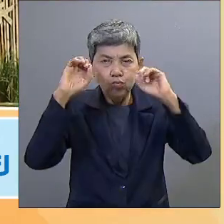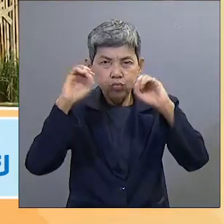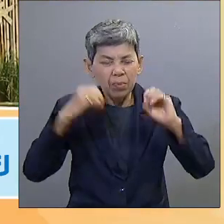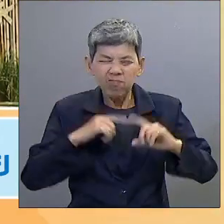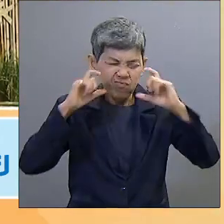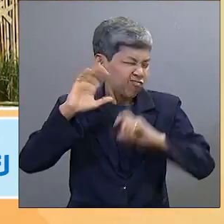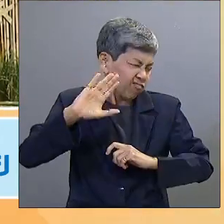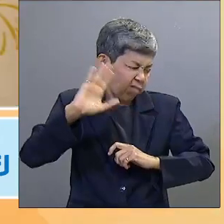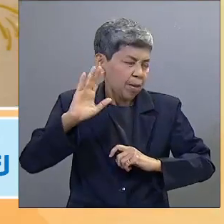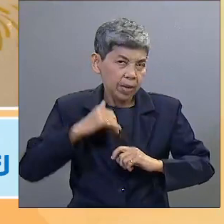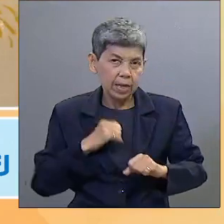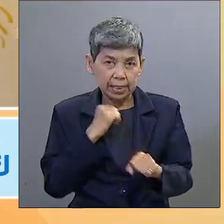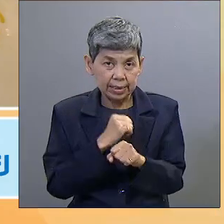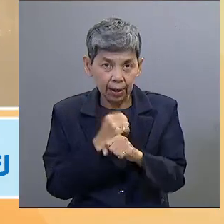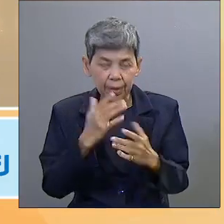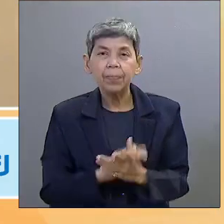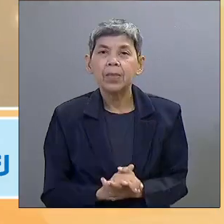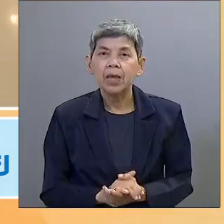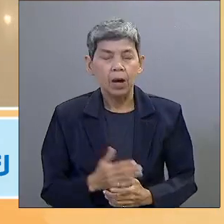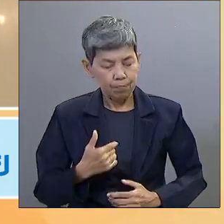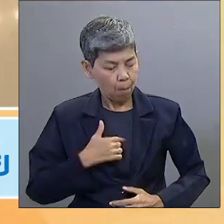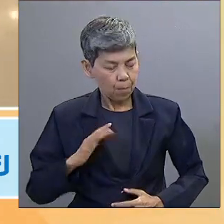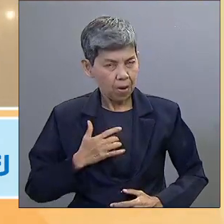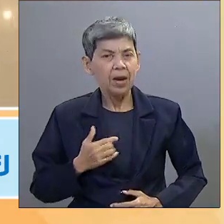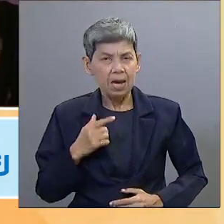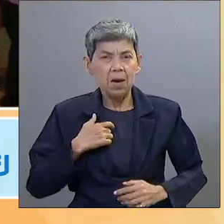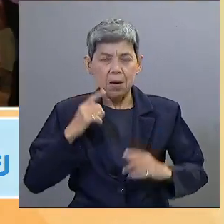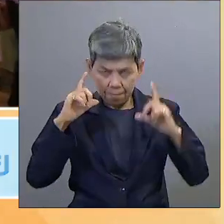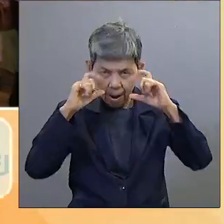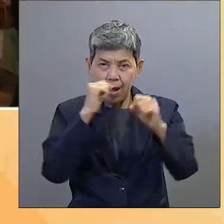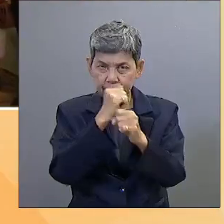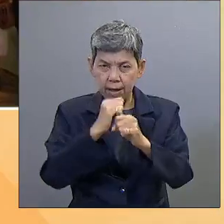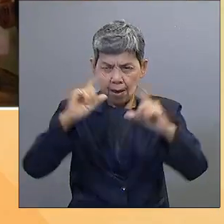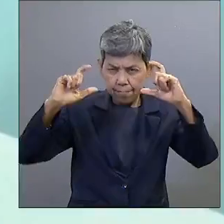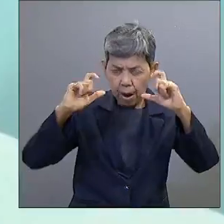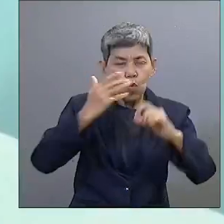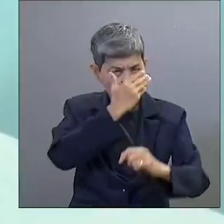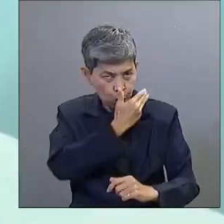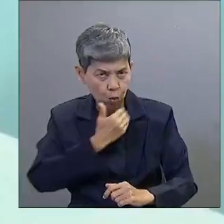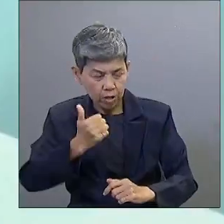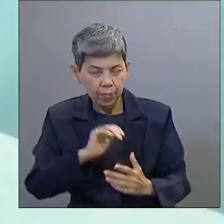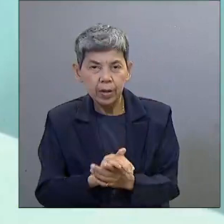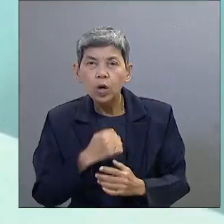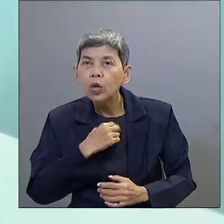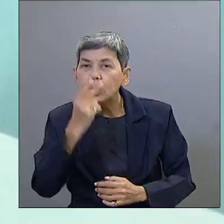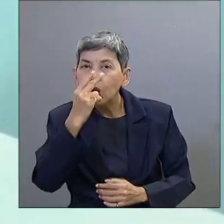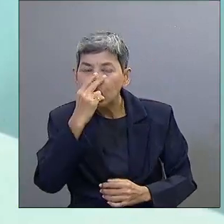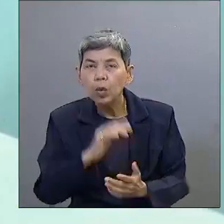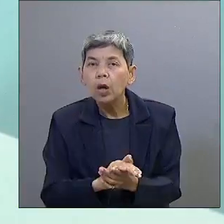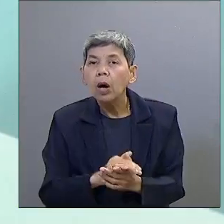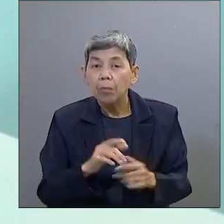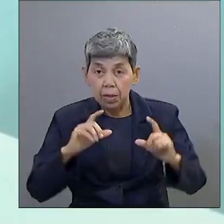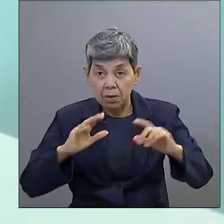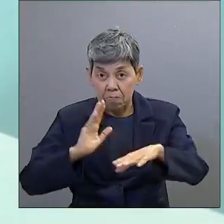ไม่ชอบถ่ายรูปเลยถ้าเกิดไม่ทำงานเนี่ยนะดังนั้นไม่ใช่ผมนะ แต่พี่ต้อมเขาถ่ายรูปได้นะเขาถ่ายรูปได้สวยทีเดียวแต่ว่าต้องรีฟเขานิดนึงเพราะปกติ